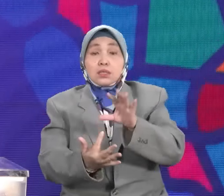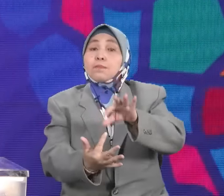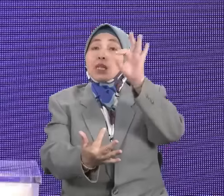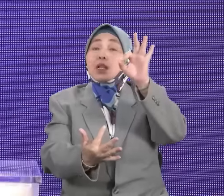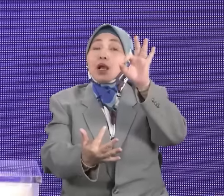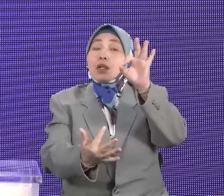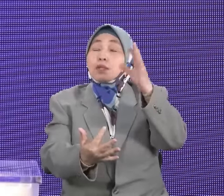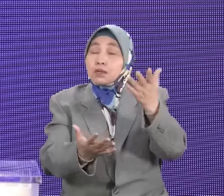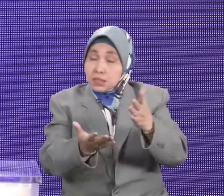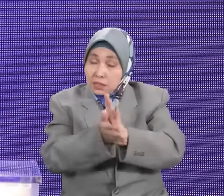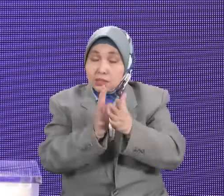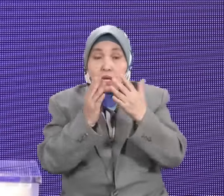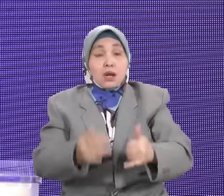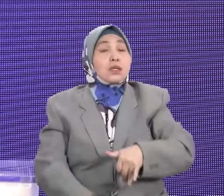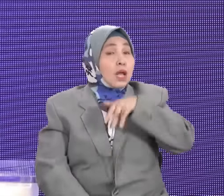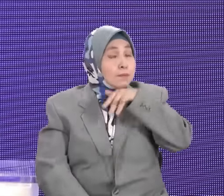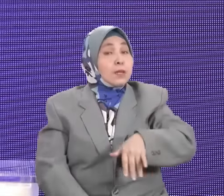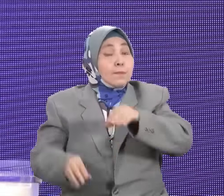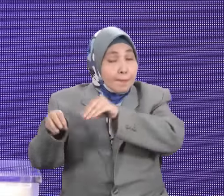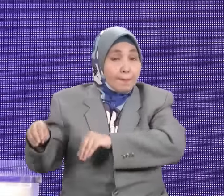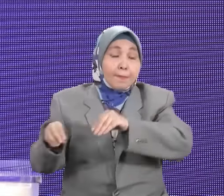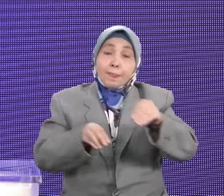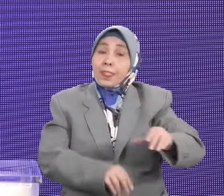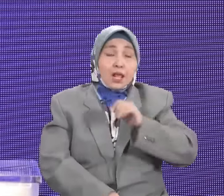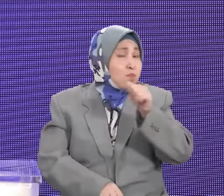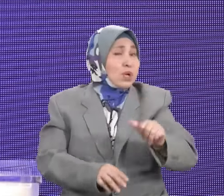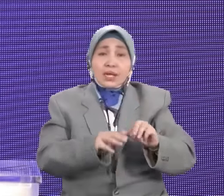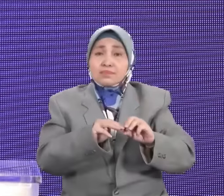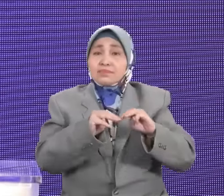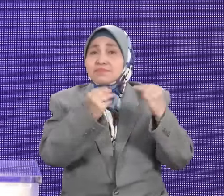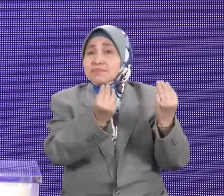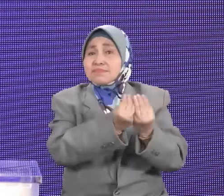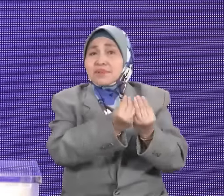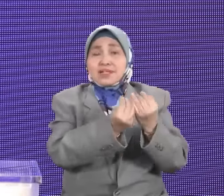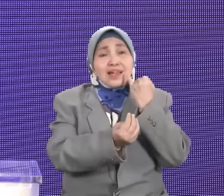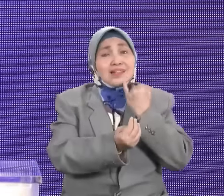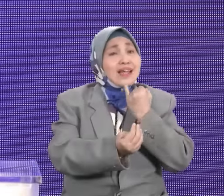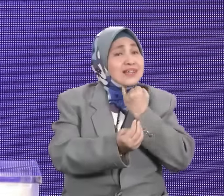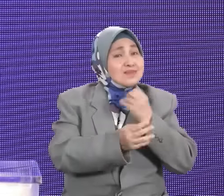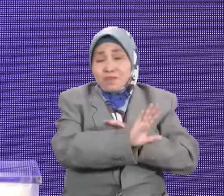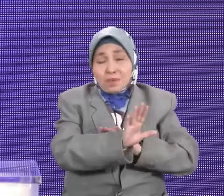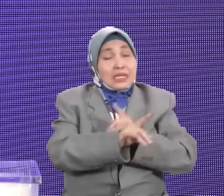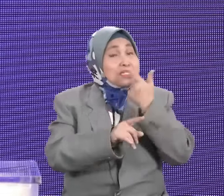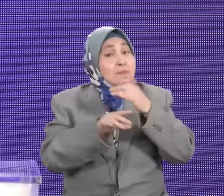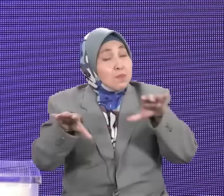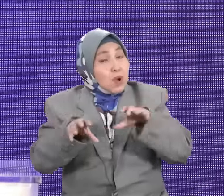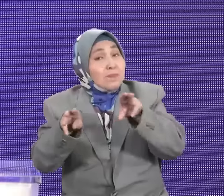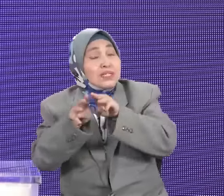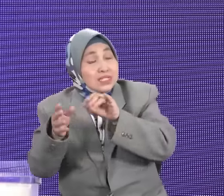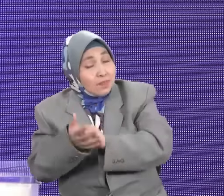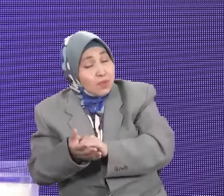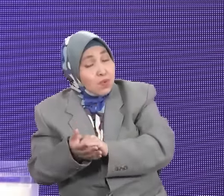pasalnya sekarang ini nabi berganjak kepada bukan Bani Israil maka Allah Katanya siapa yang berbuat demikian Ula